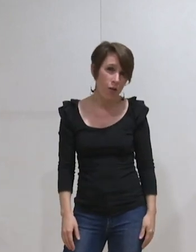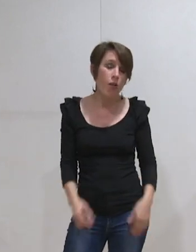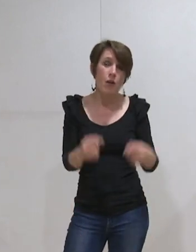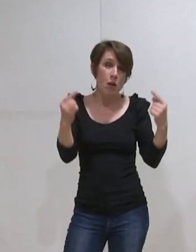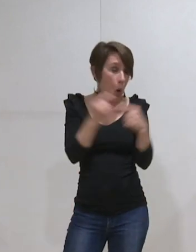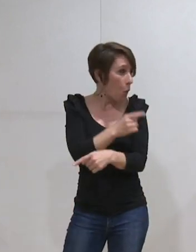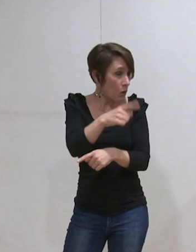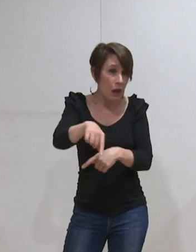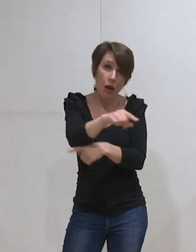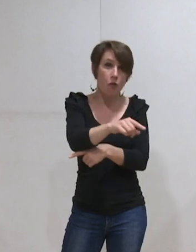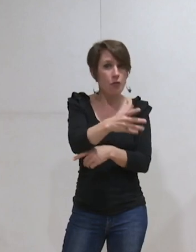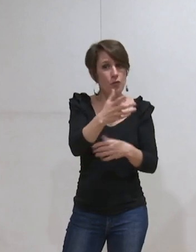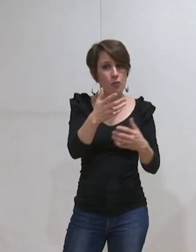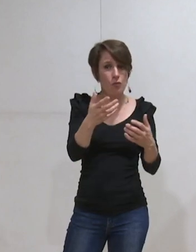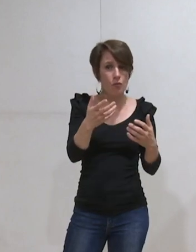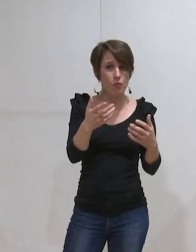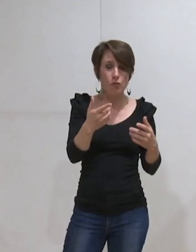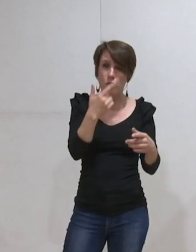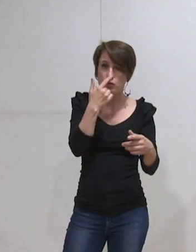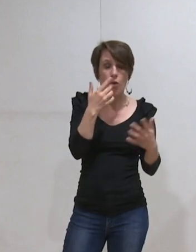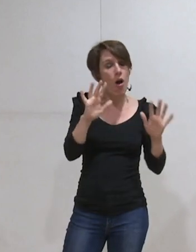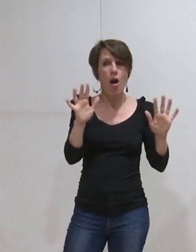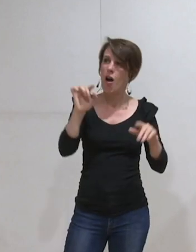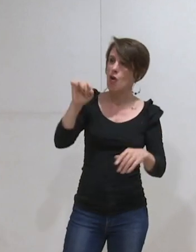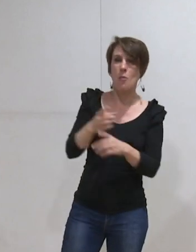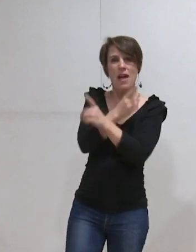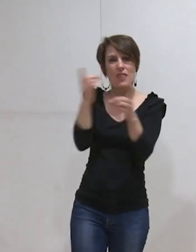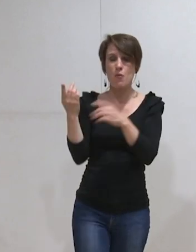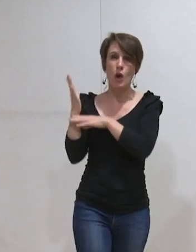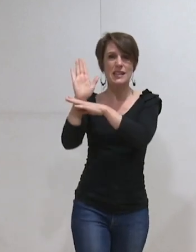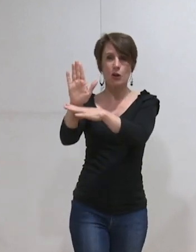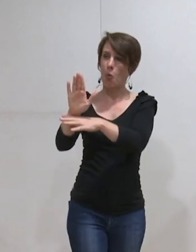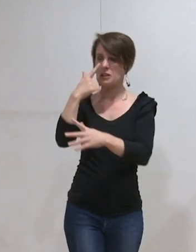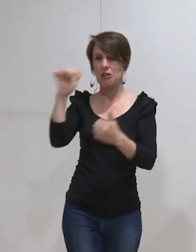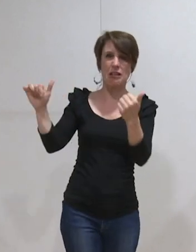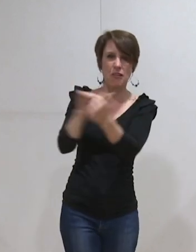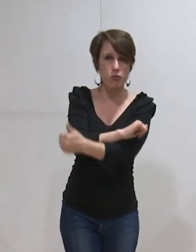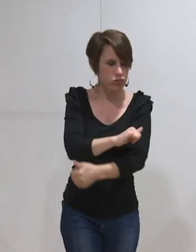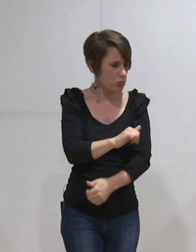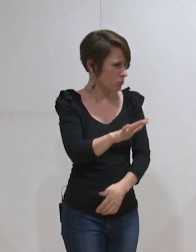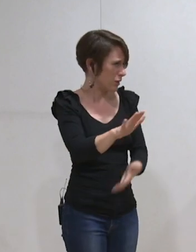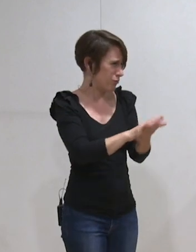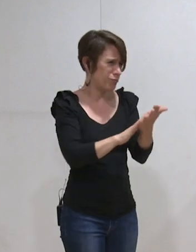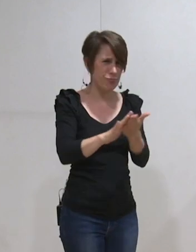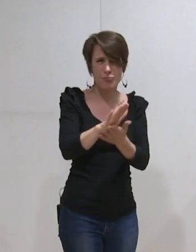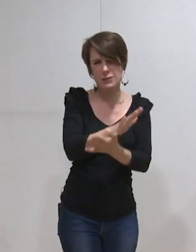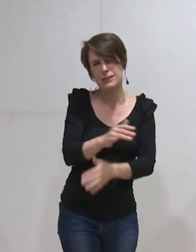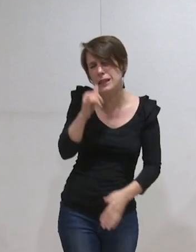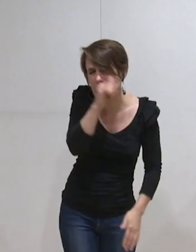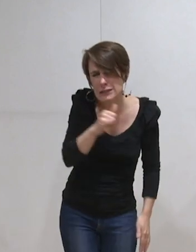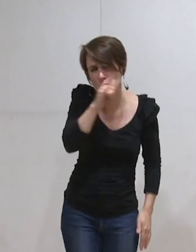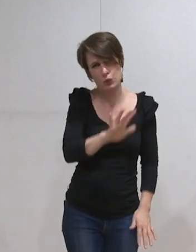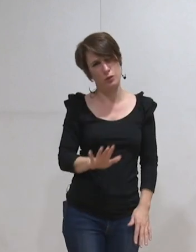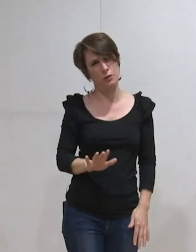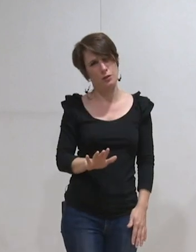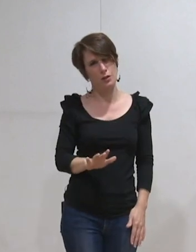démocratie représentative est son mot à dire mais enfin mais c'est ridicule c'est un débat ridicule mais quand